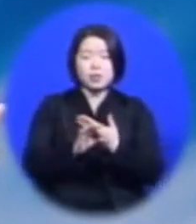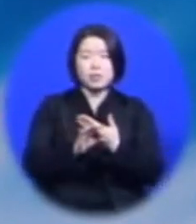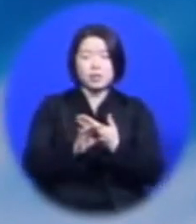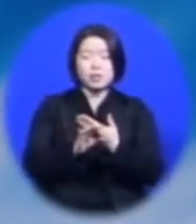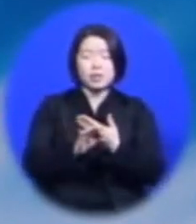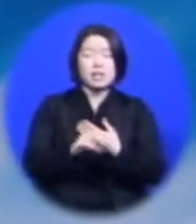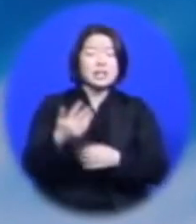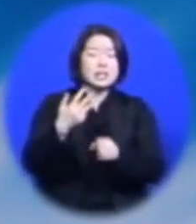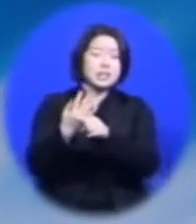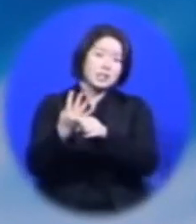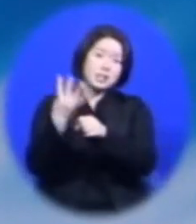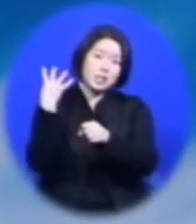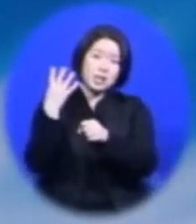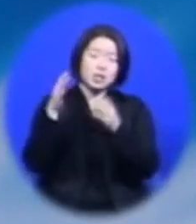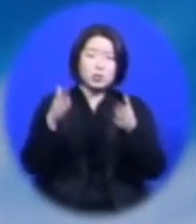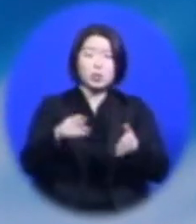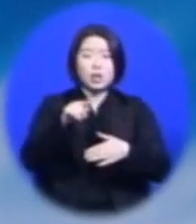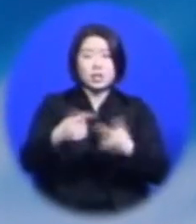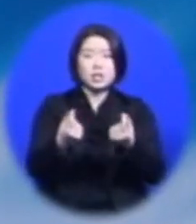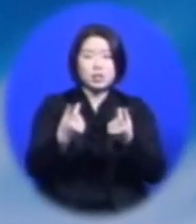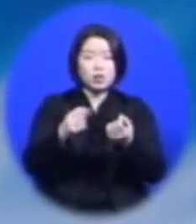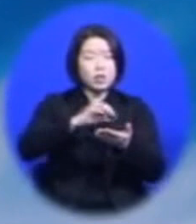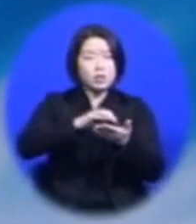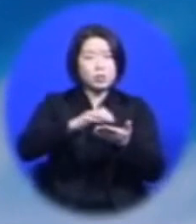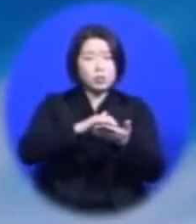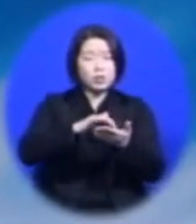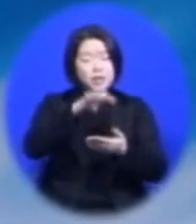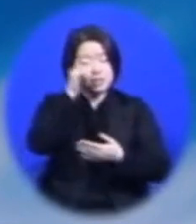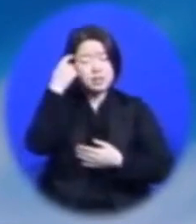동안 이렇게 하셨을